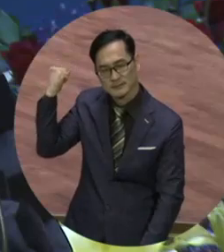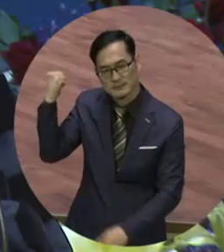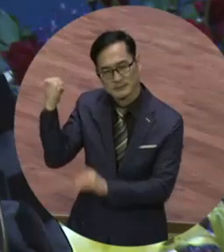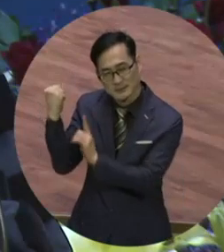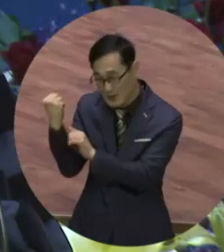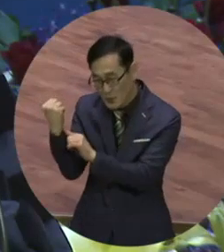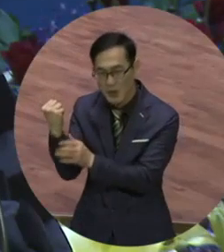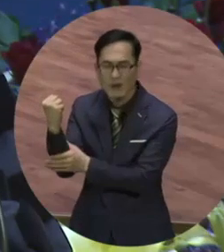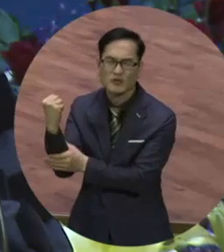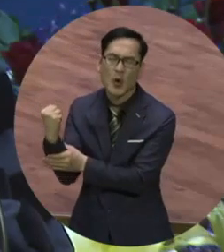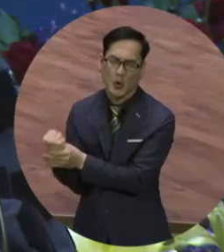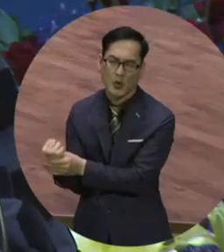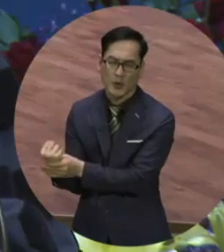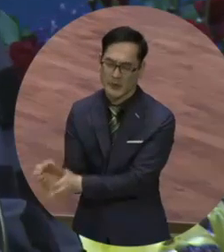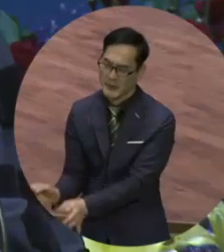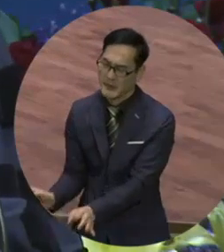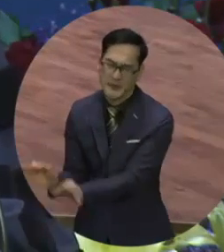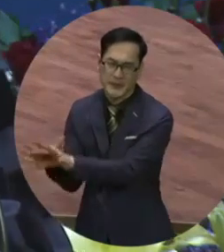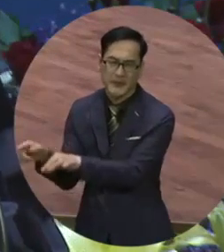거.